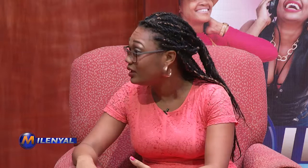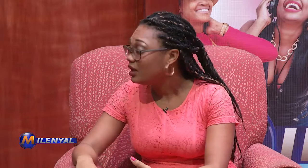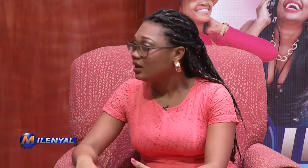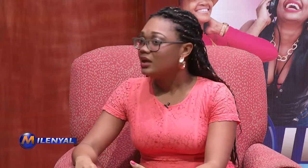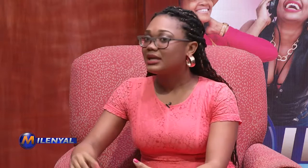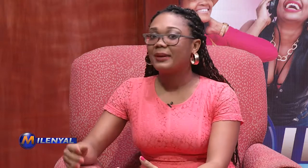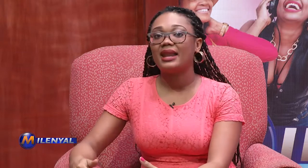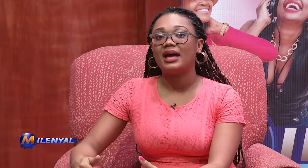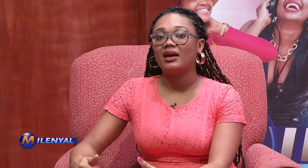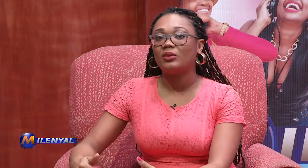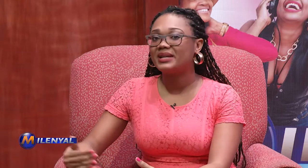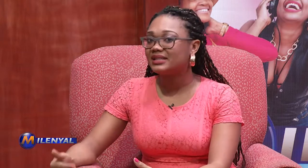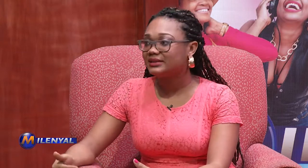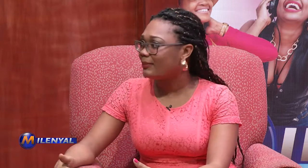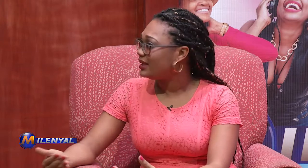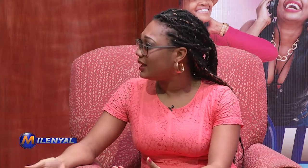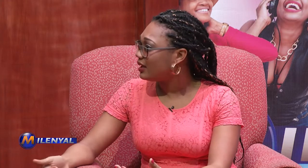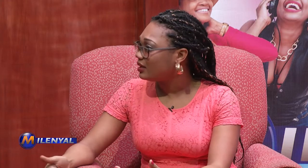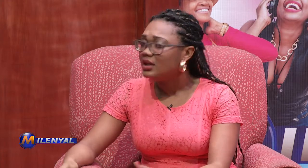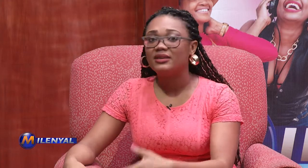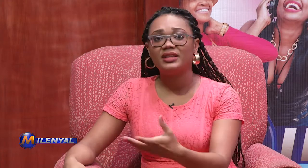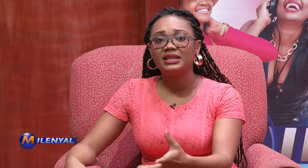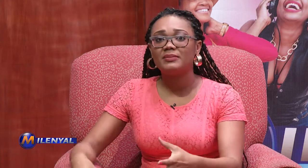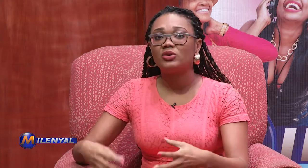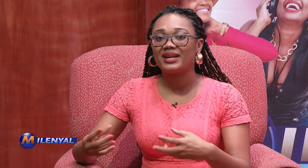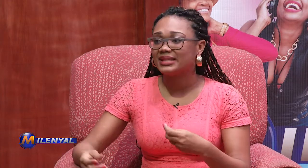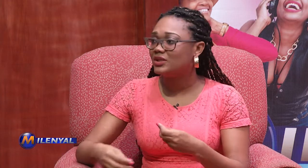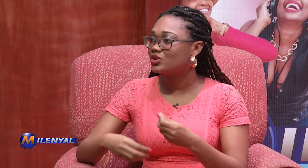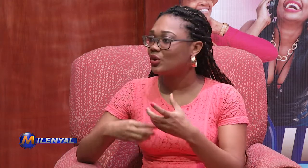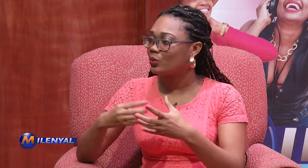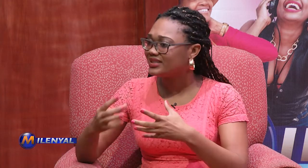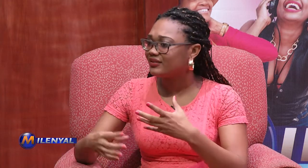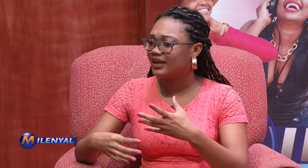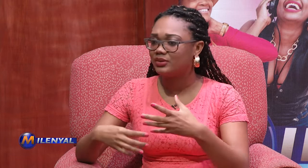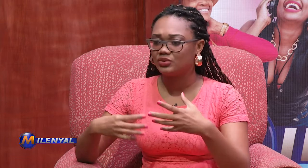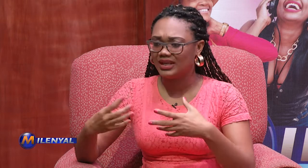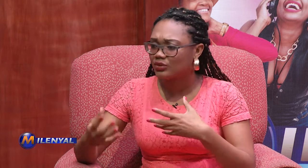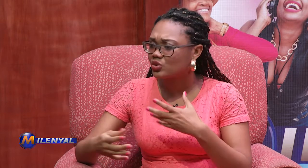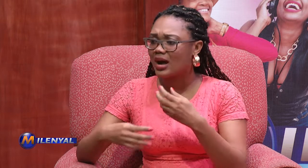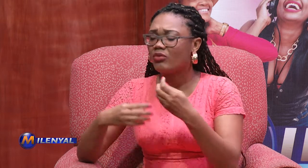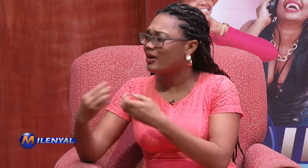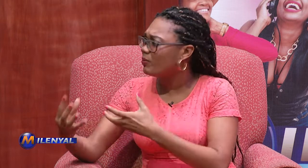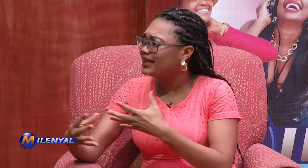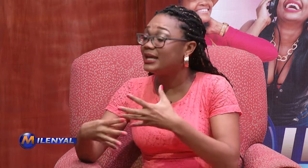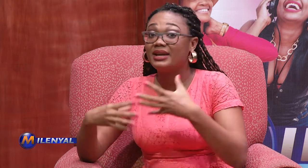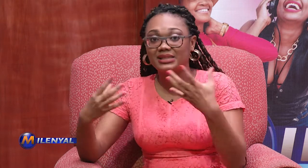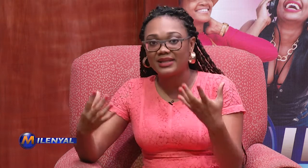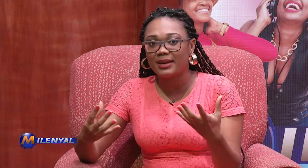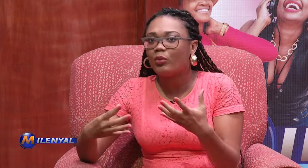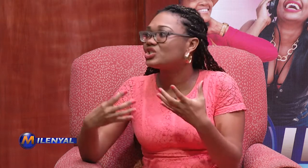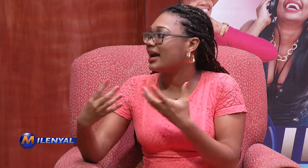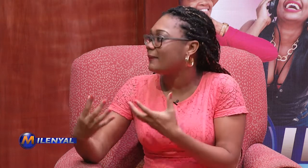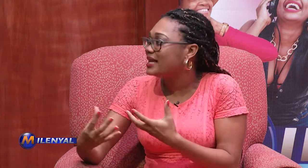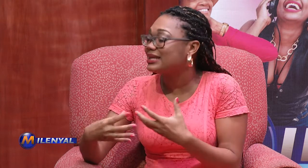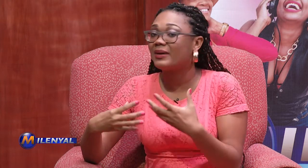chanteurs, qui pourraient représenter PIA, qui viennent, qui m'ont passé une émission. Oui, c'est vrai, tu les reçois, ou fais au palais, ou expliquer